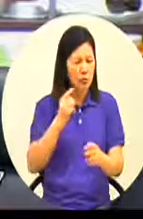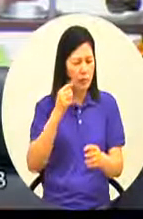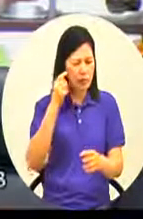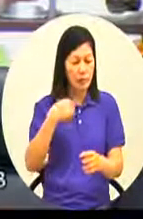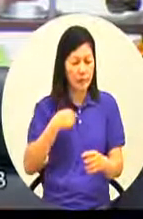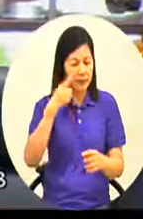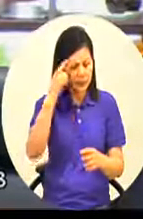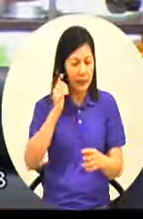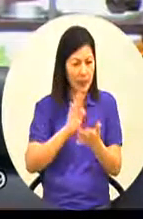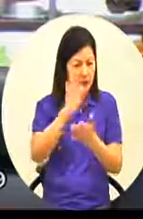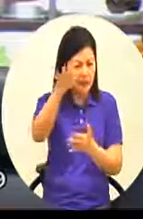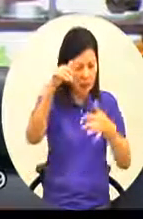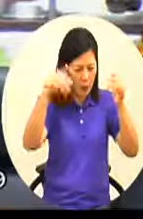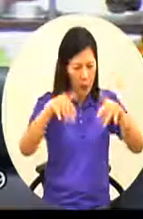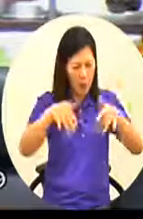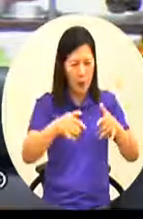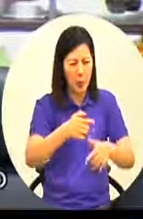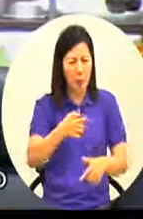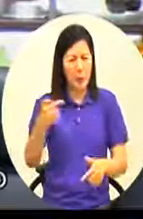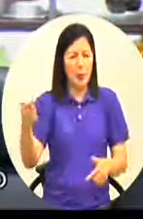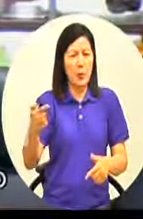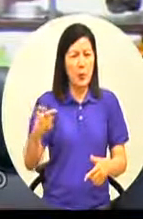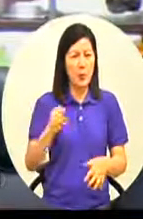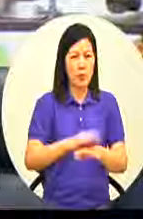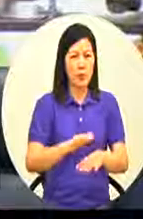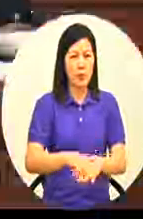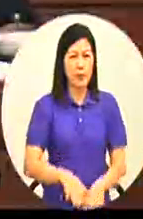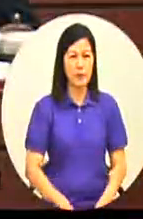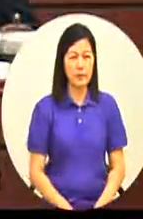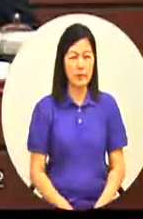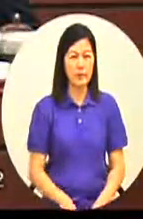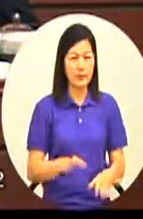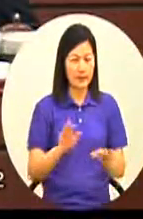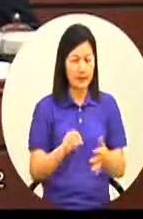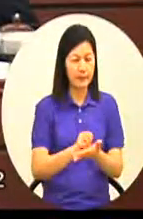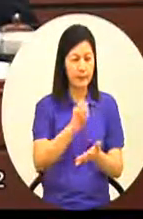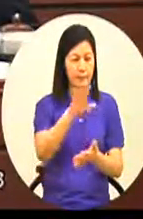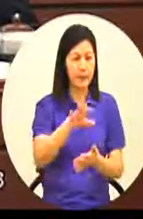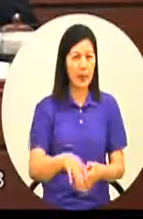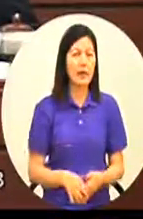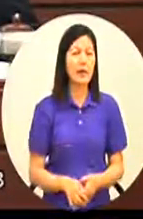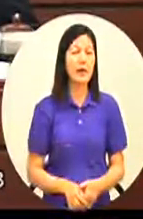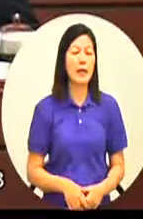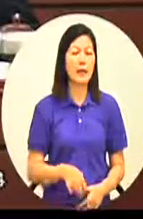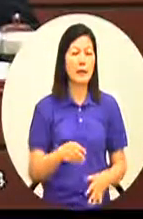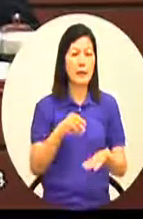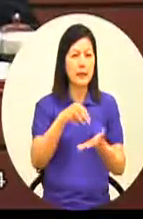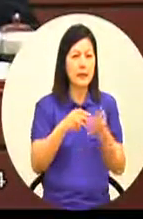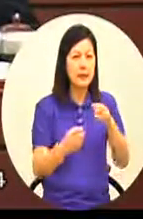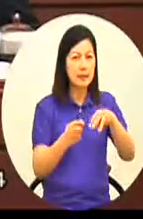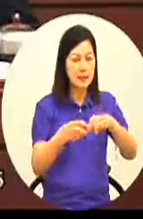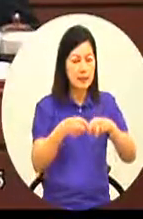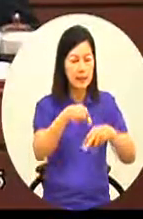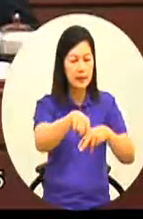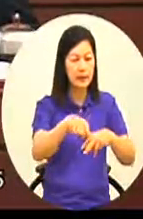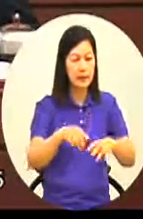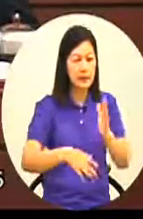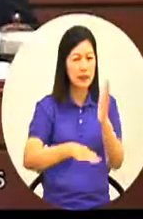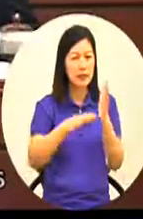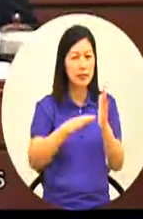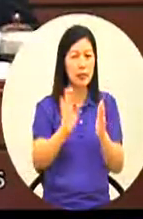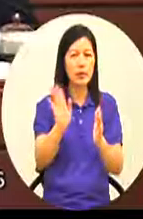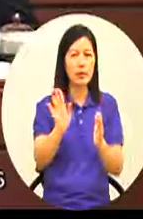量，更大的雨量下来。 所以跟议员报告哈，那金妈在富鼎金，当然我们很不希望那边积水。啊，现在我们未来把